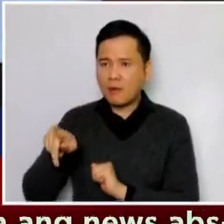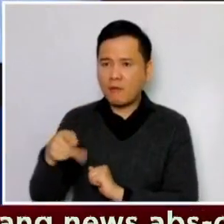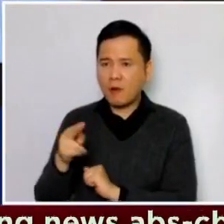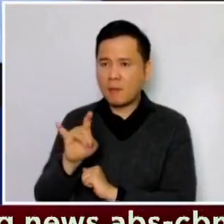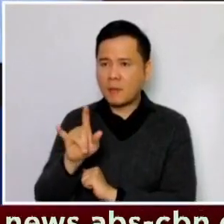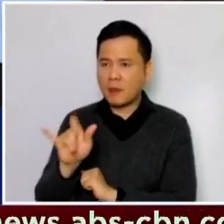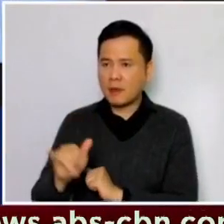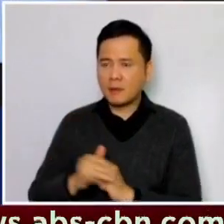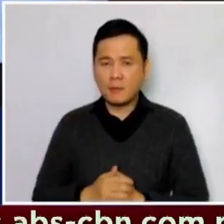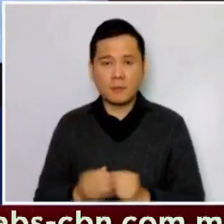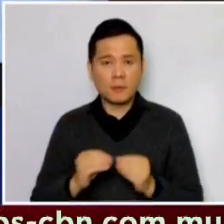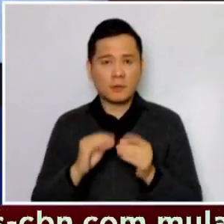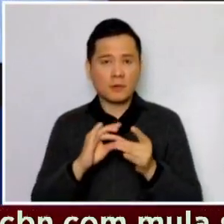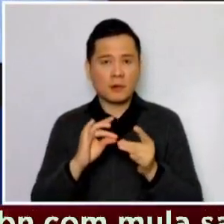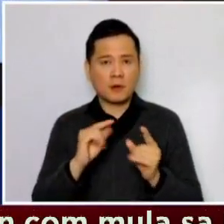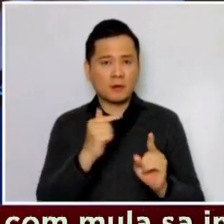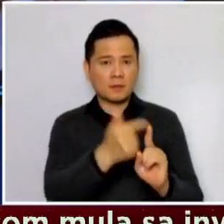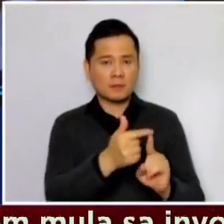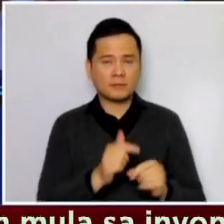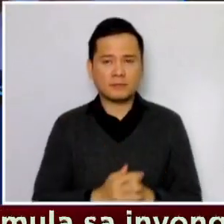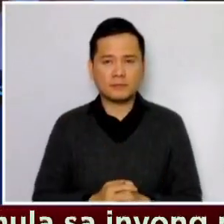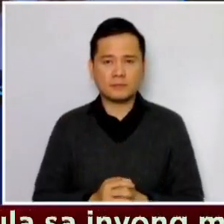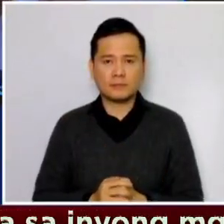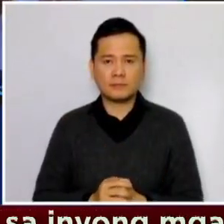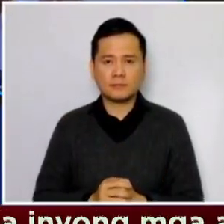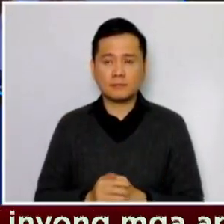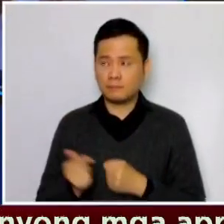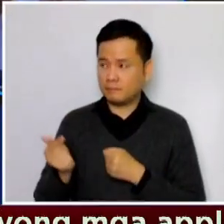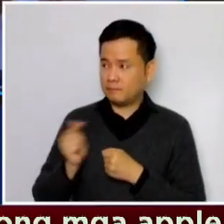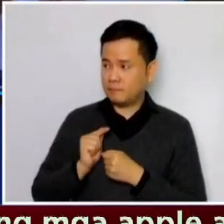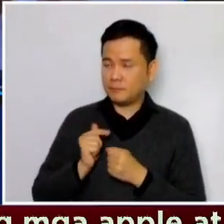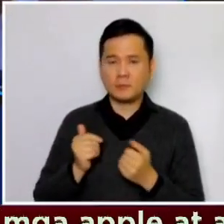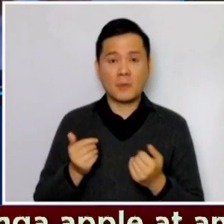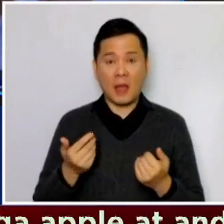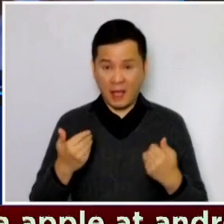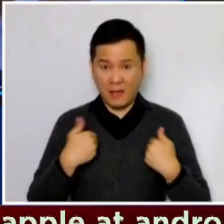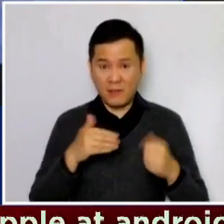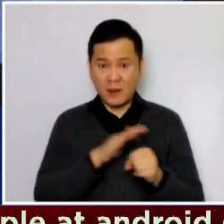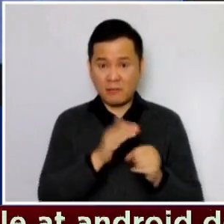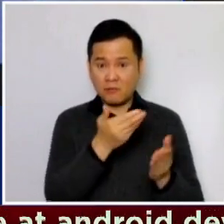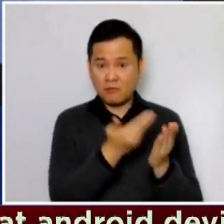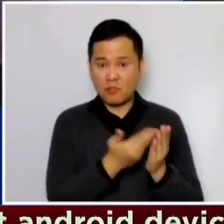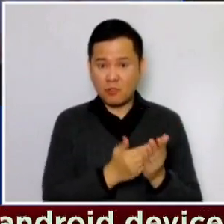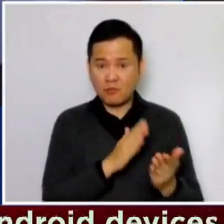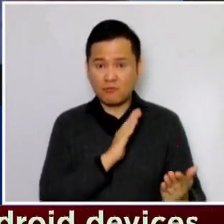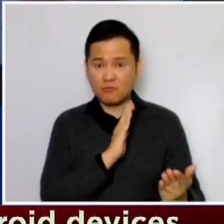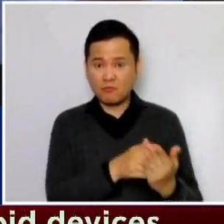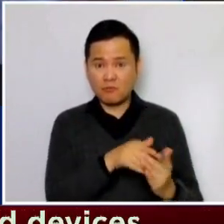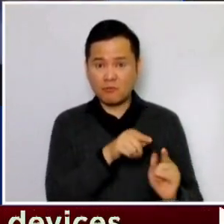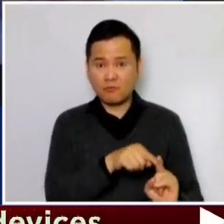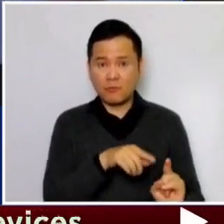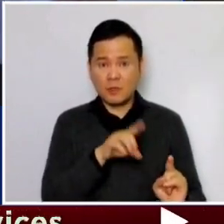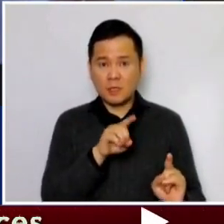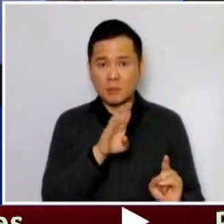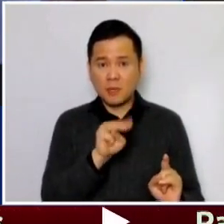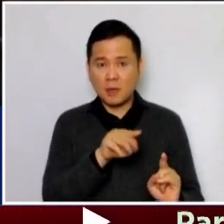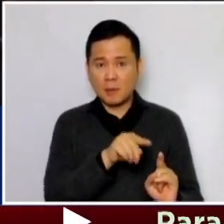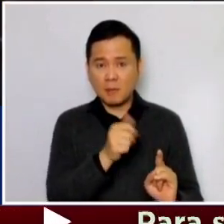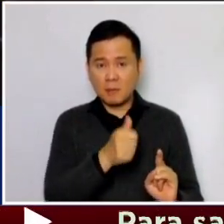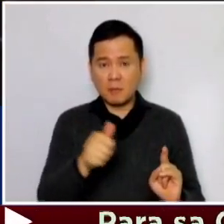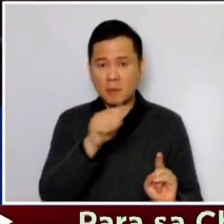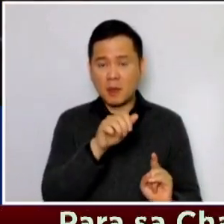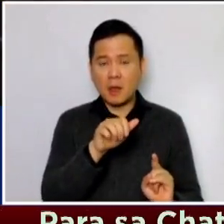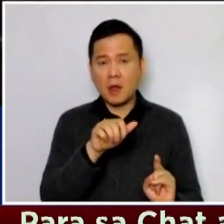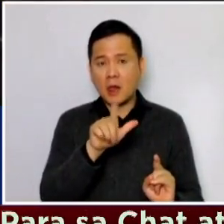which was granted. Walang sapat na ebidensya para kasuhan sina dating Budget Undersecretary at Procurement Service Head Lloyd Christopher Lau